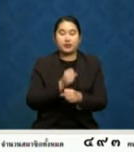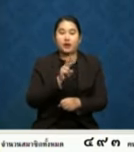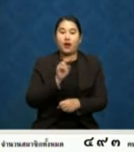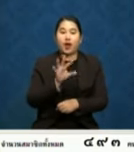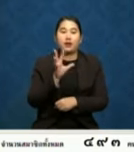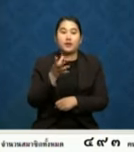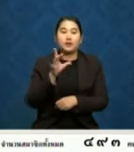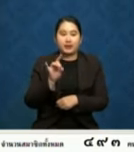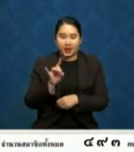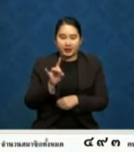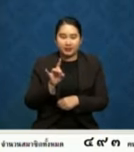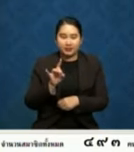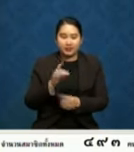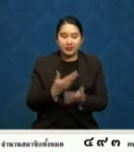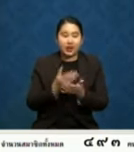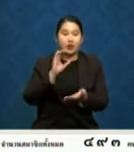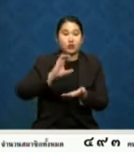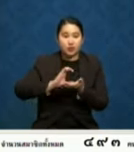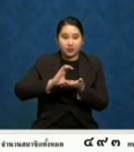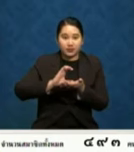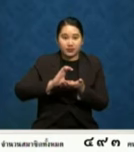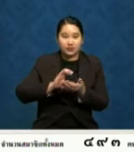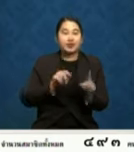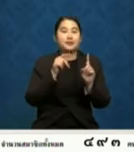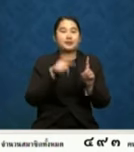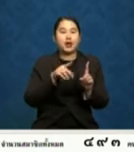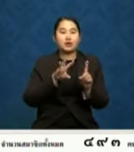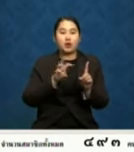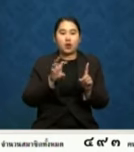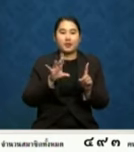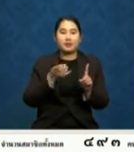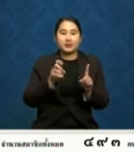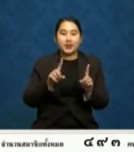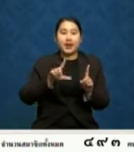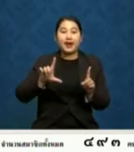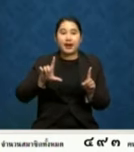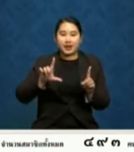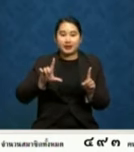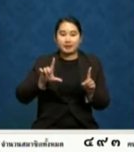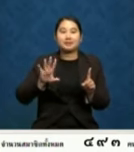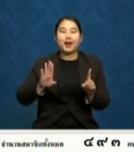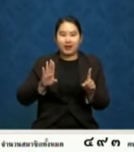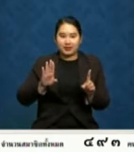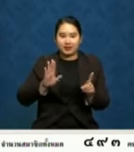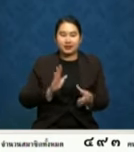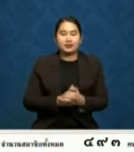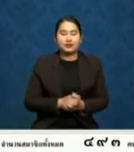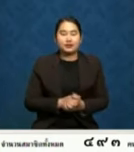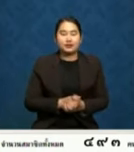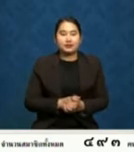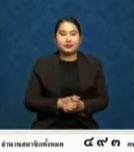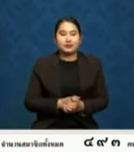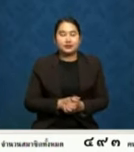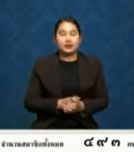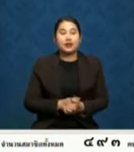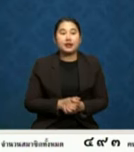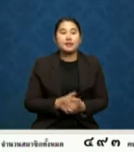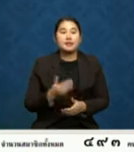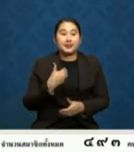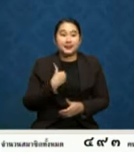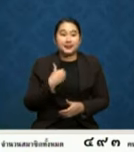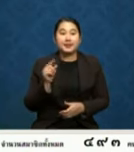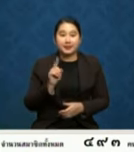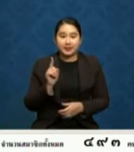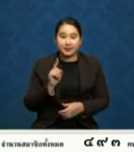2568ได้ตั้งงบประมาณไว้จำนวน 1,6 181ล้านบาทซึ่งประกอบด้วย